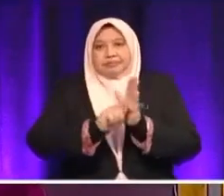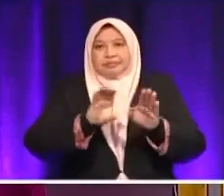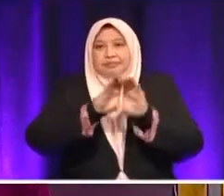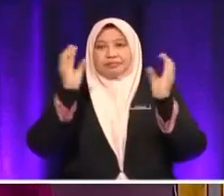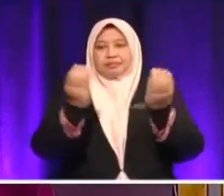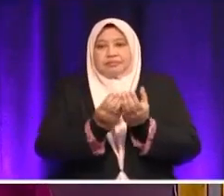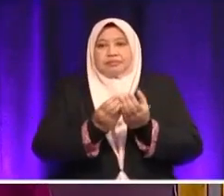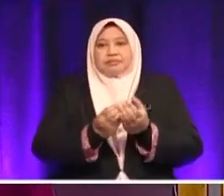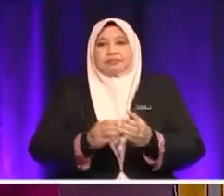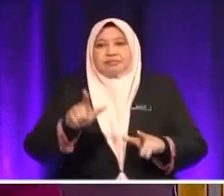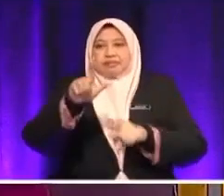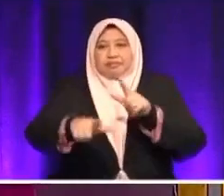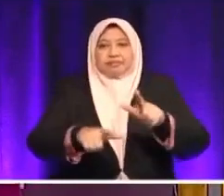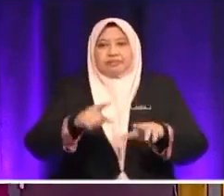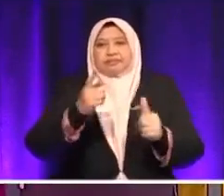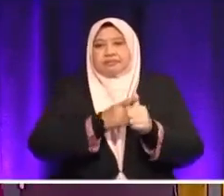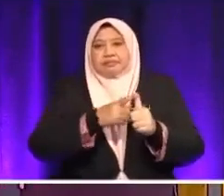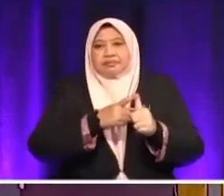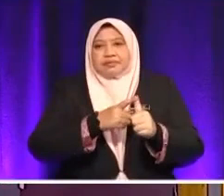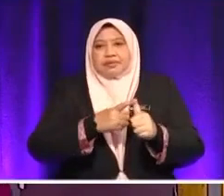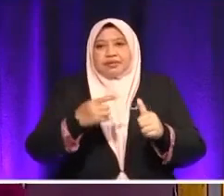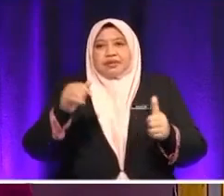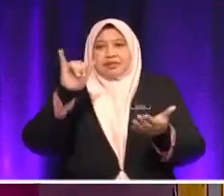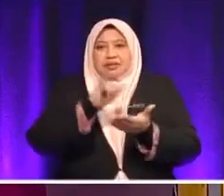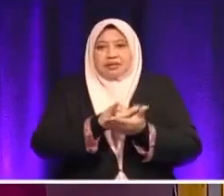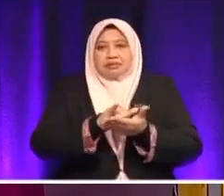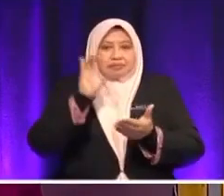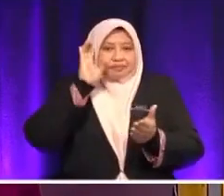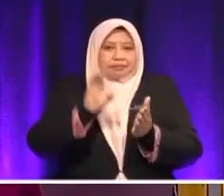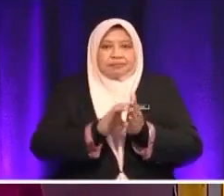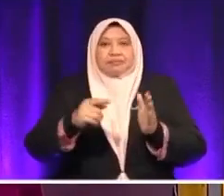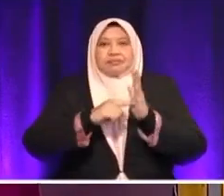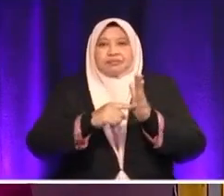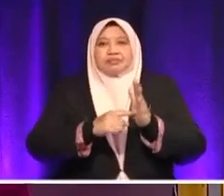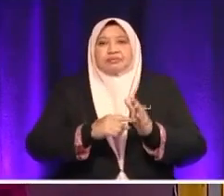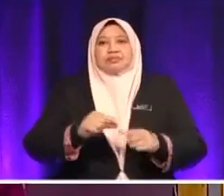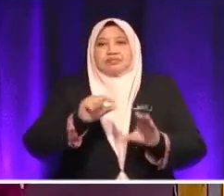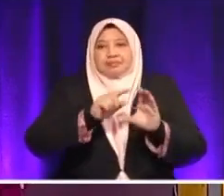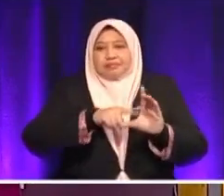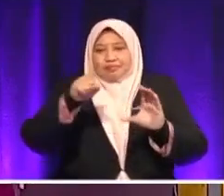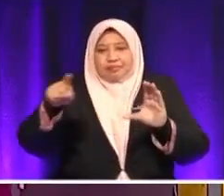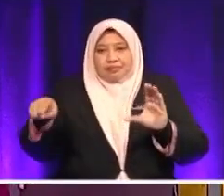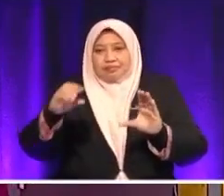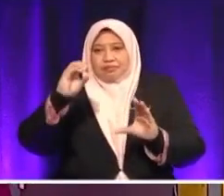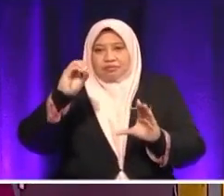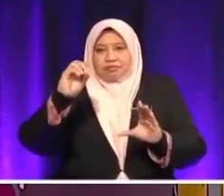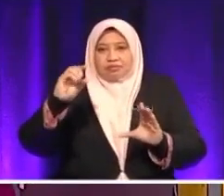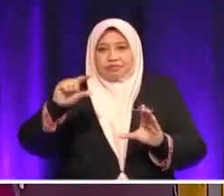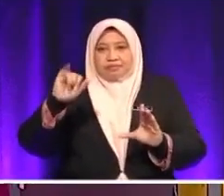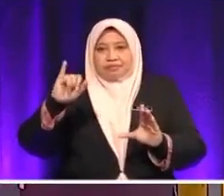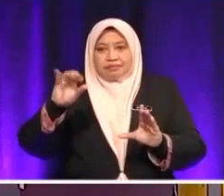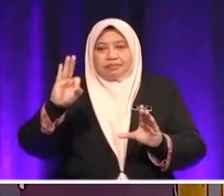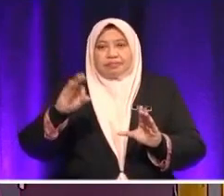paham Oke langkah pertama ini adalah graff Oggy yang murid dah belajar ini dan saya rasa